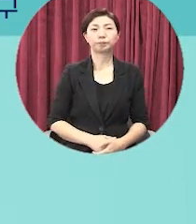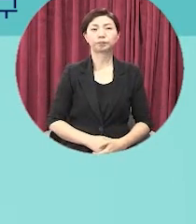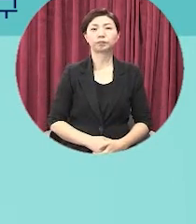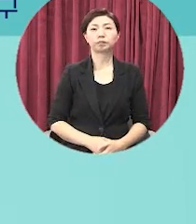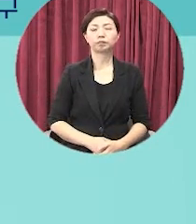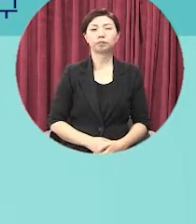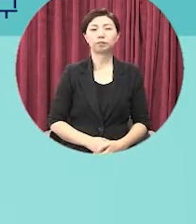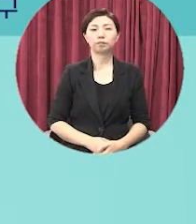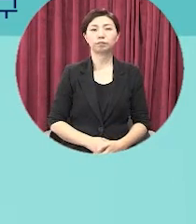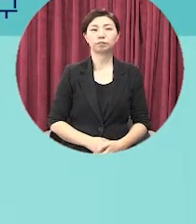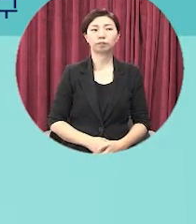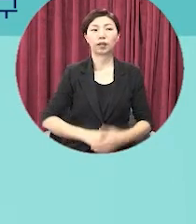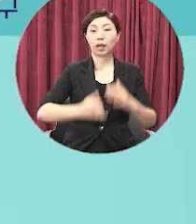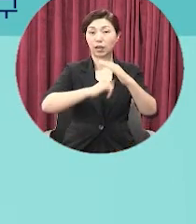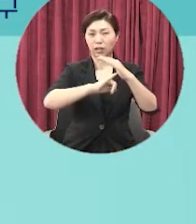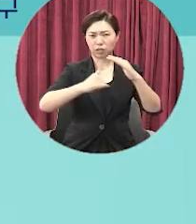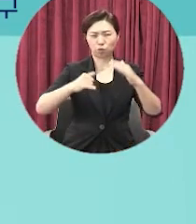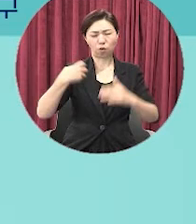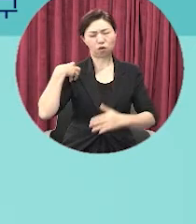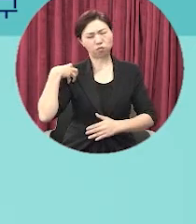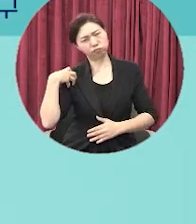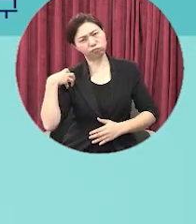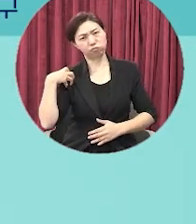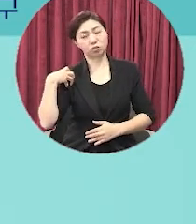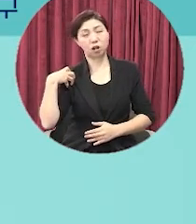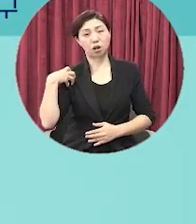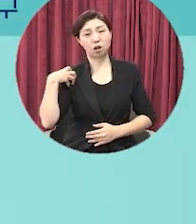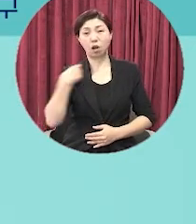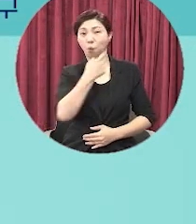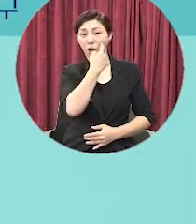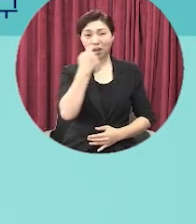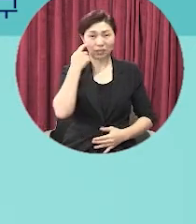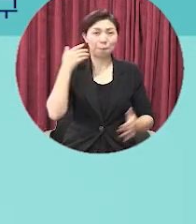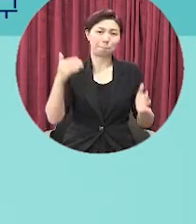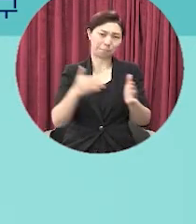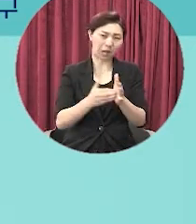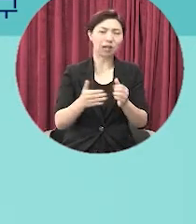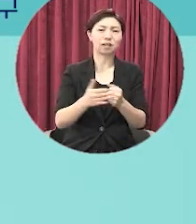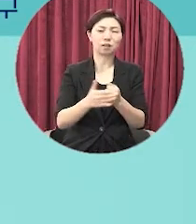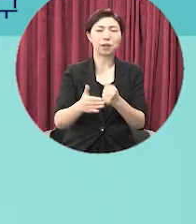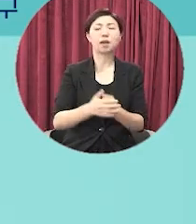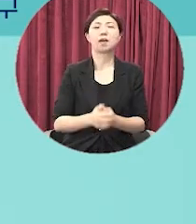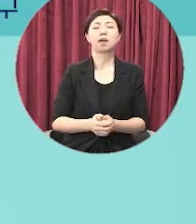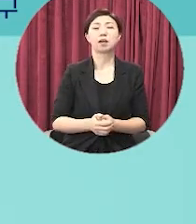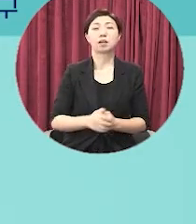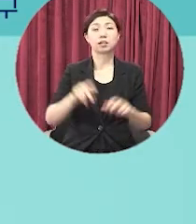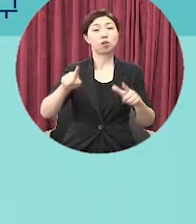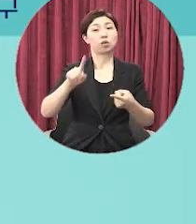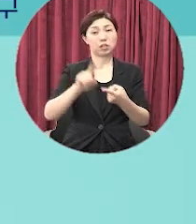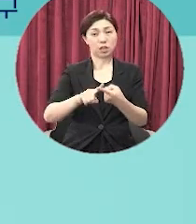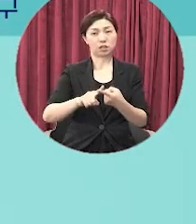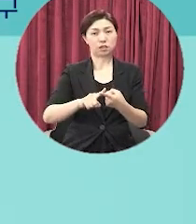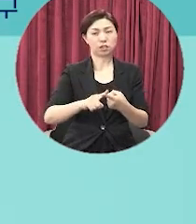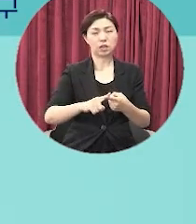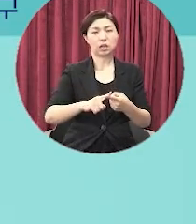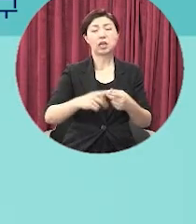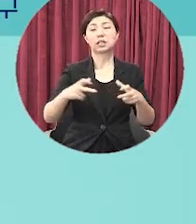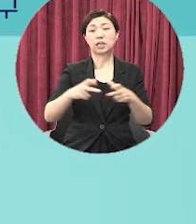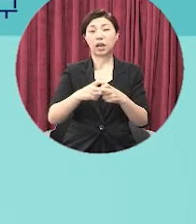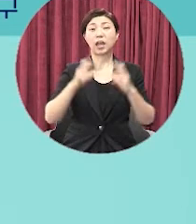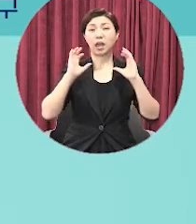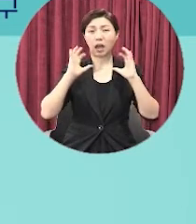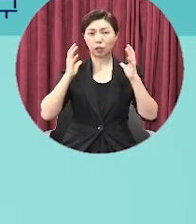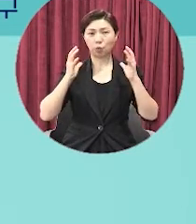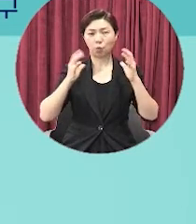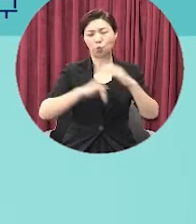또한 가족들의 부담이 굉장히 높은 것으로 확인할 수가 있기 때문에 어 이런 부분에 대해서 장애아동 가족 지원 프로그램이